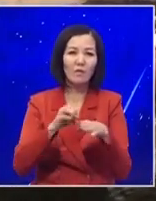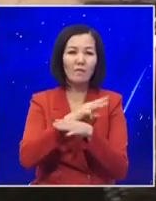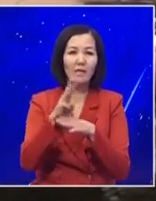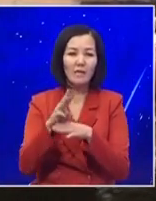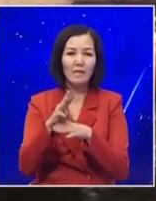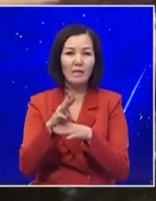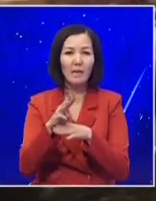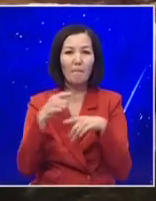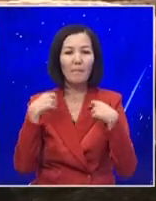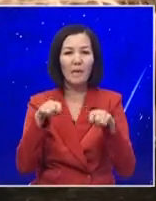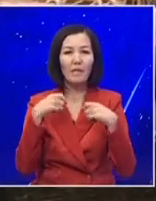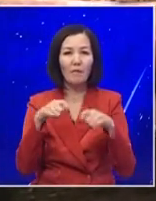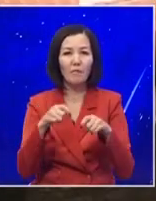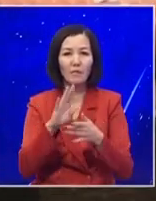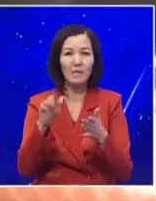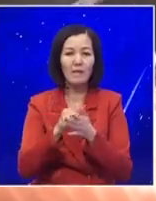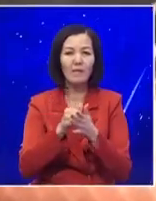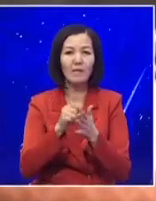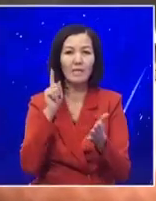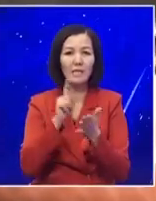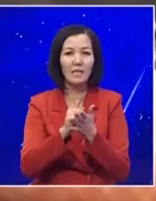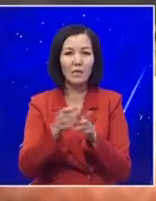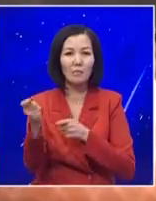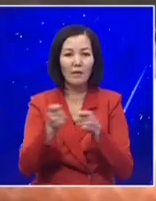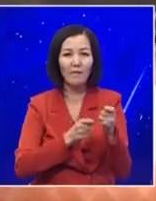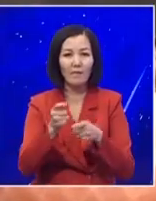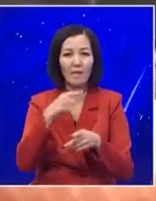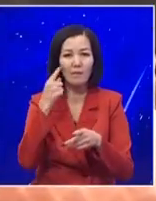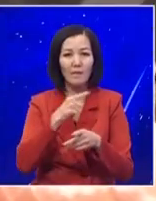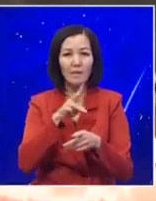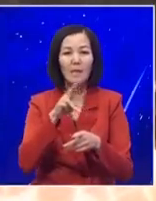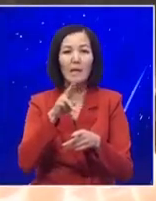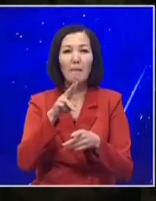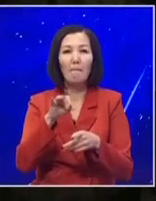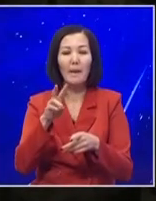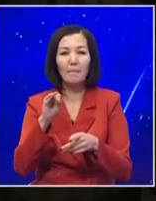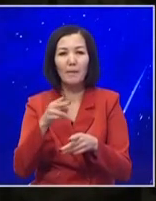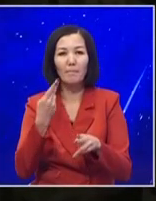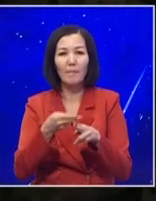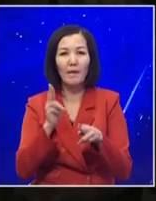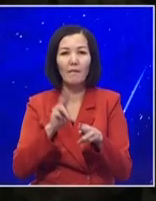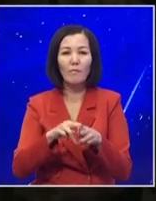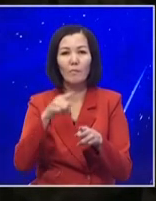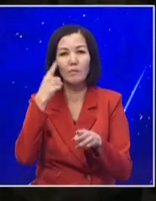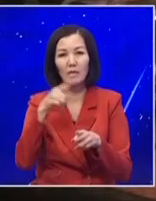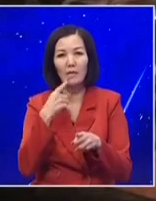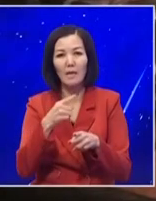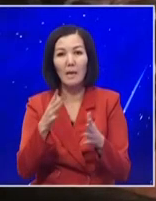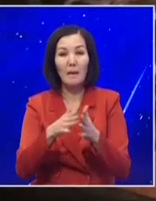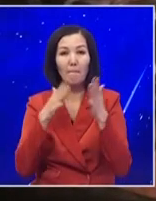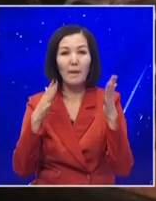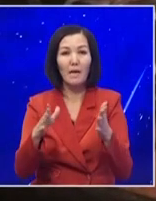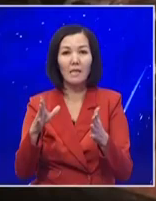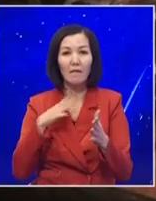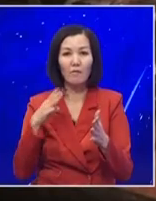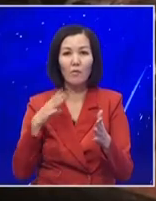отечественным продовольствием – одна из главных задач правительства, отметил глава Кабмина. По его мнению, страна обладает богатой флорой